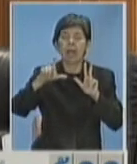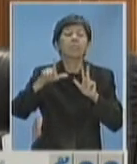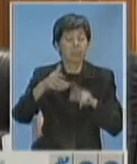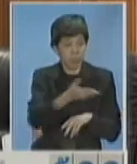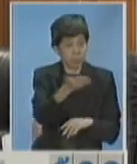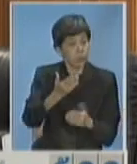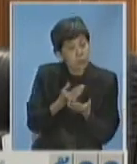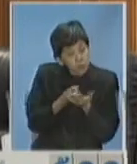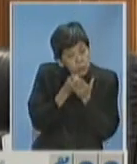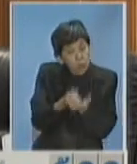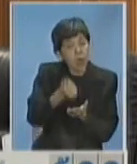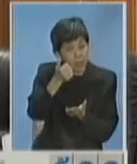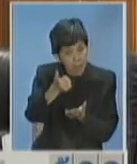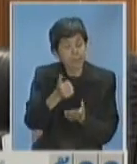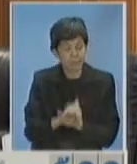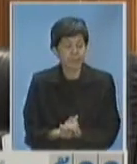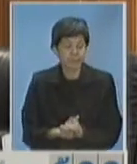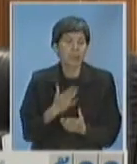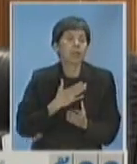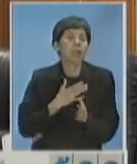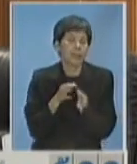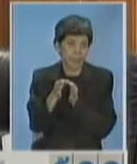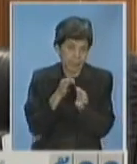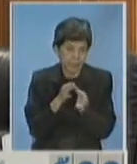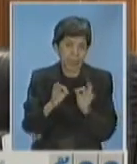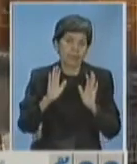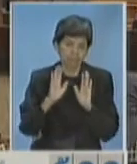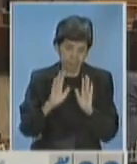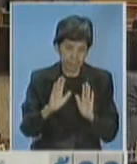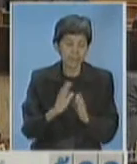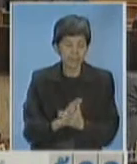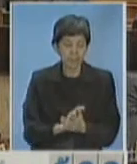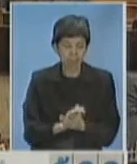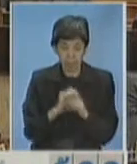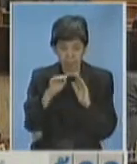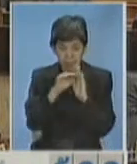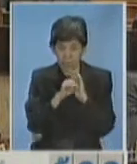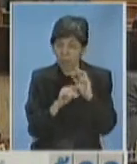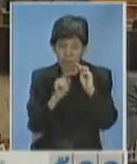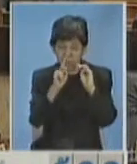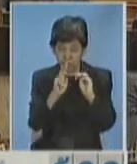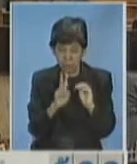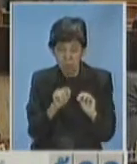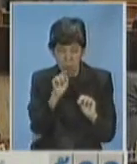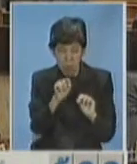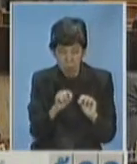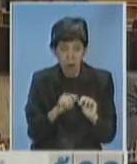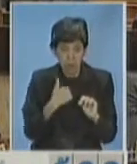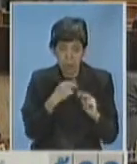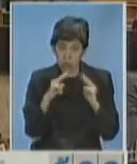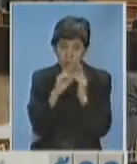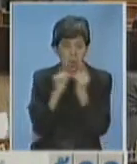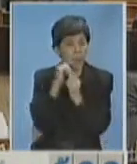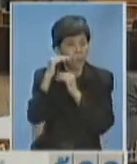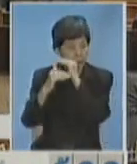ารถรับการสนับสนุนได้ในรายละเอียดครับก็ขอชี้แจงเบื้องต้นไว้แค่นี้นะครับเพราะว่าในรายมาตรานั้นยังมีอีกเช่นกระทรวงพัฒน